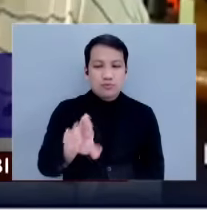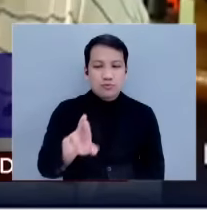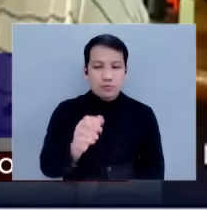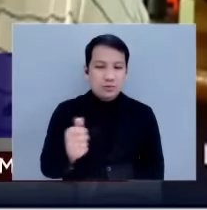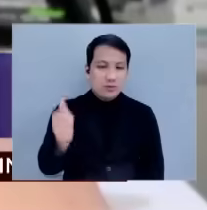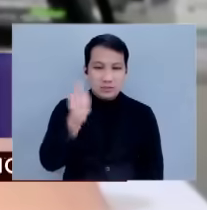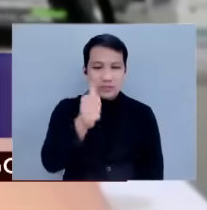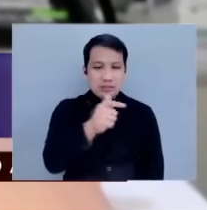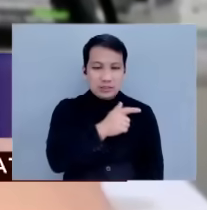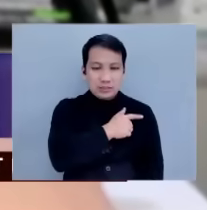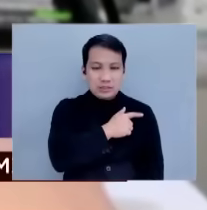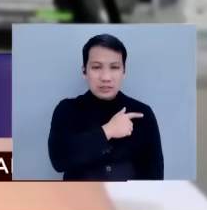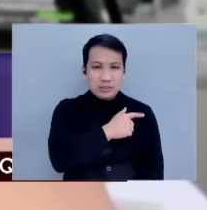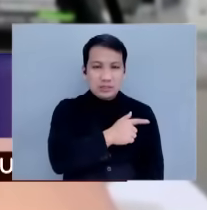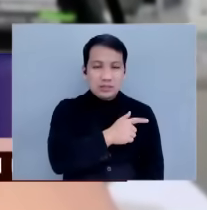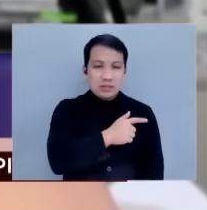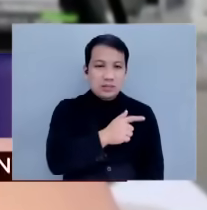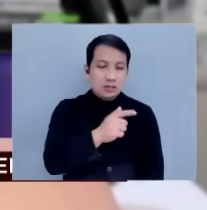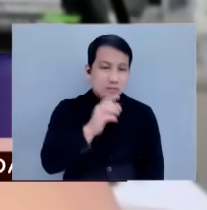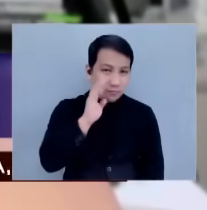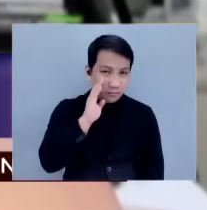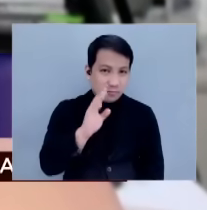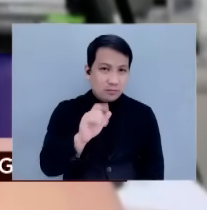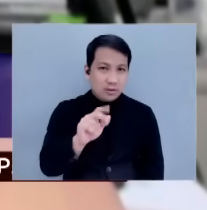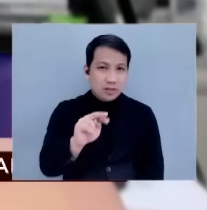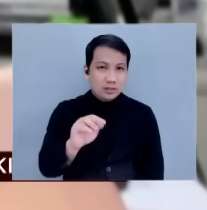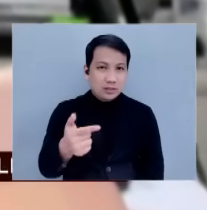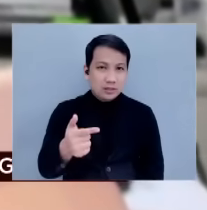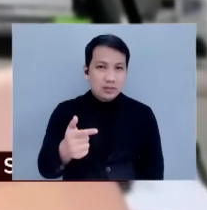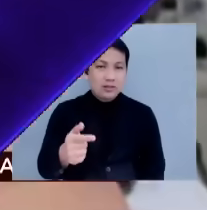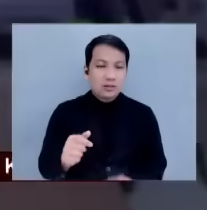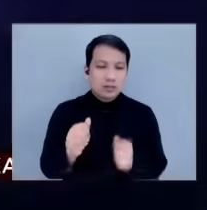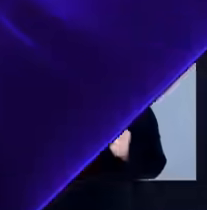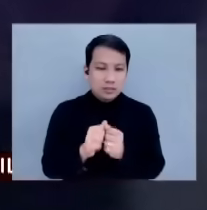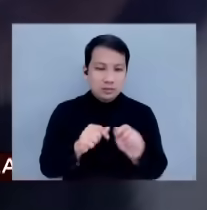Bantag at umano'y kasabwat niyang si Ricardo Zulueta.